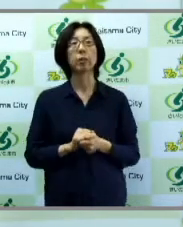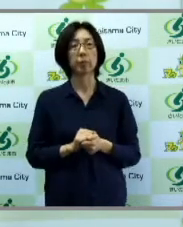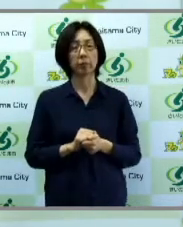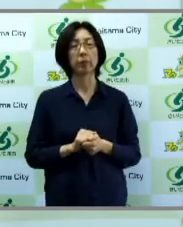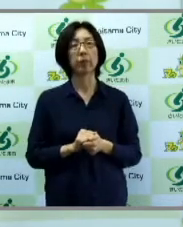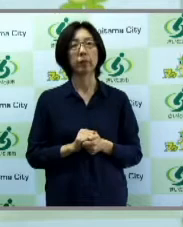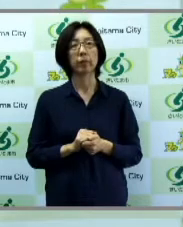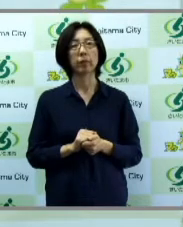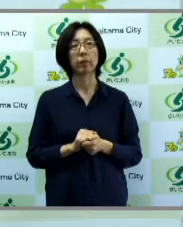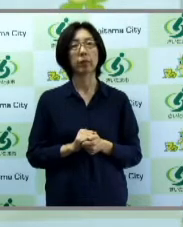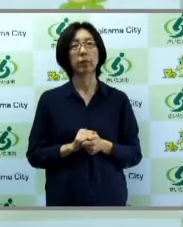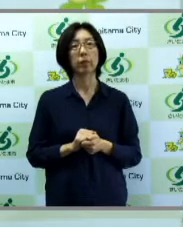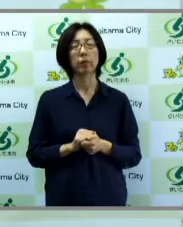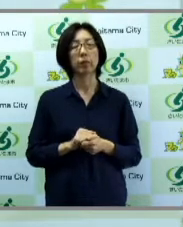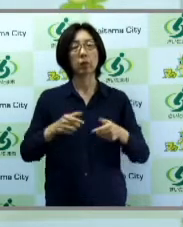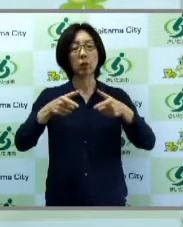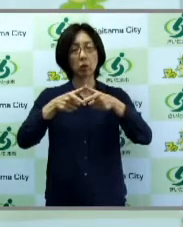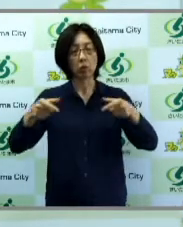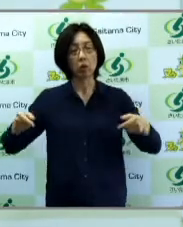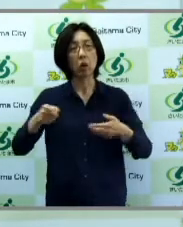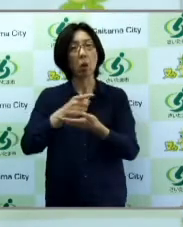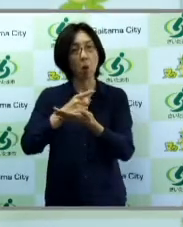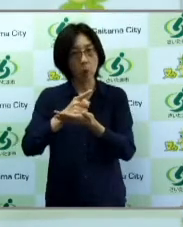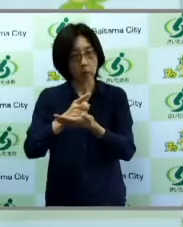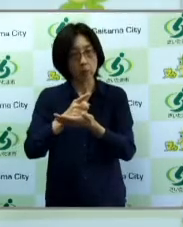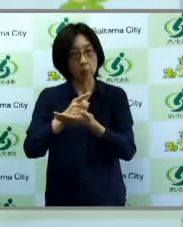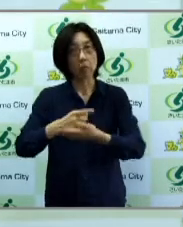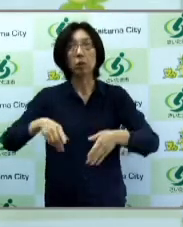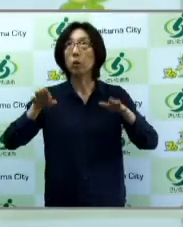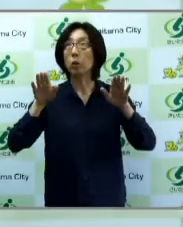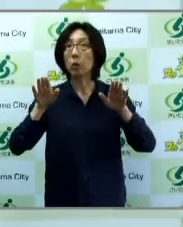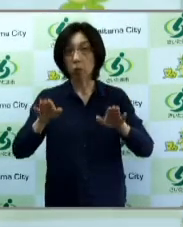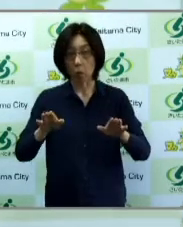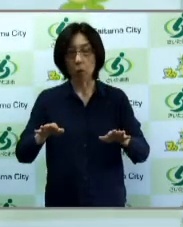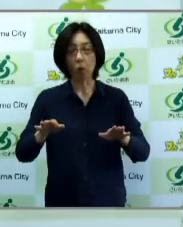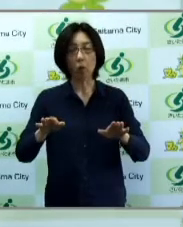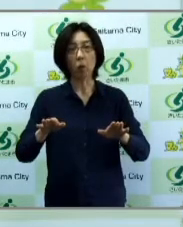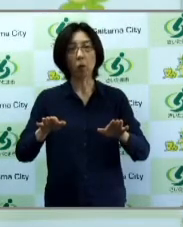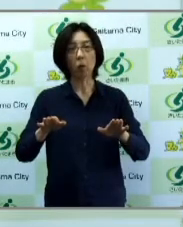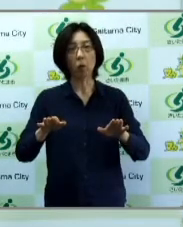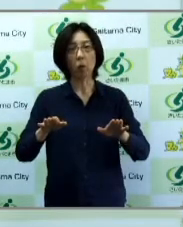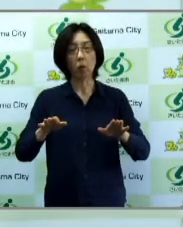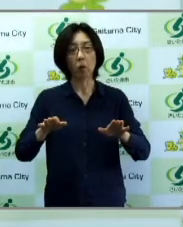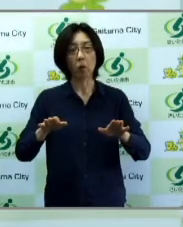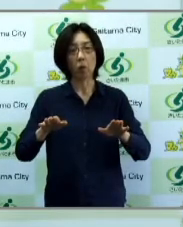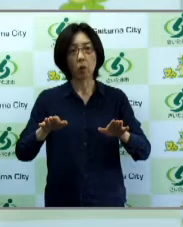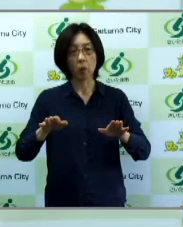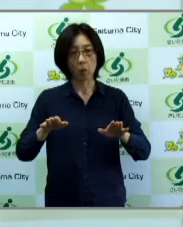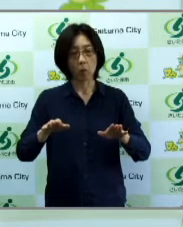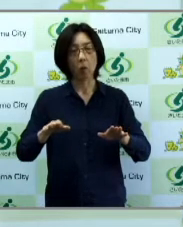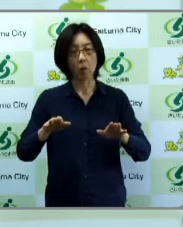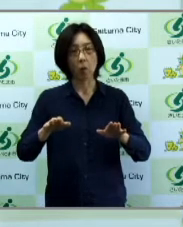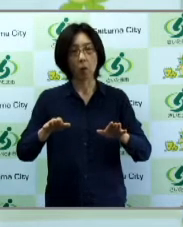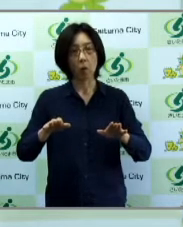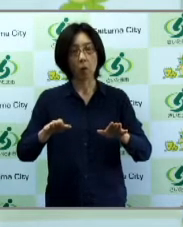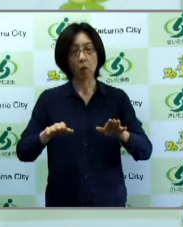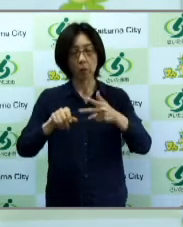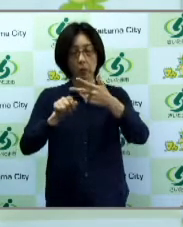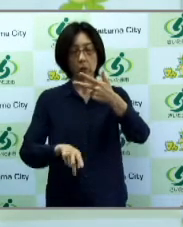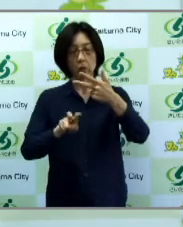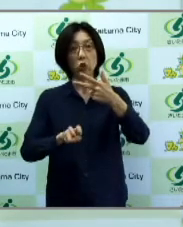国の方針も今後、今日ですか、今後検討まだされるというふうにも聞いておりますけ